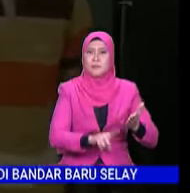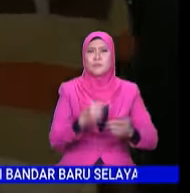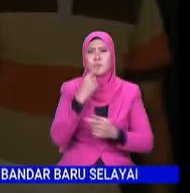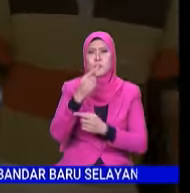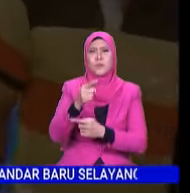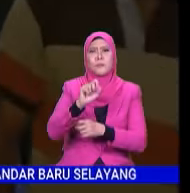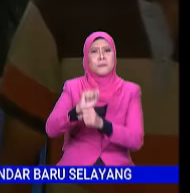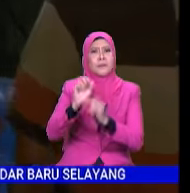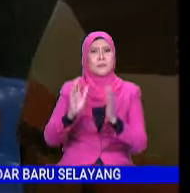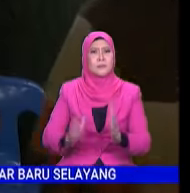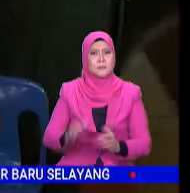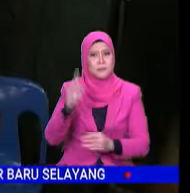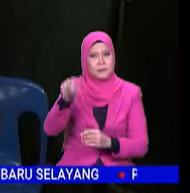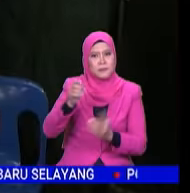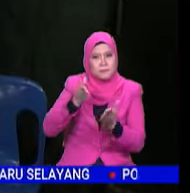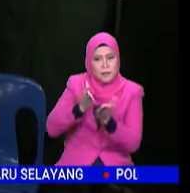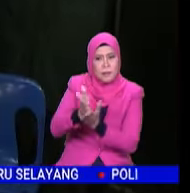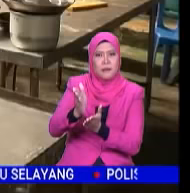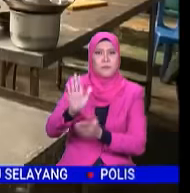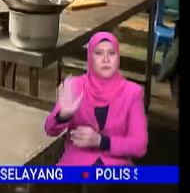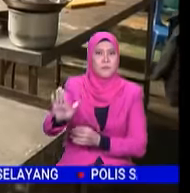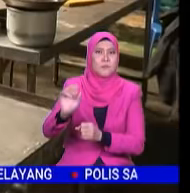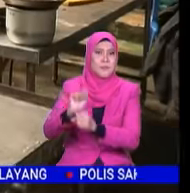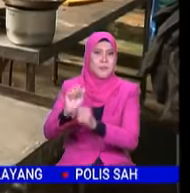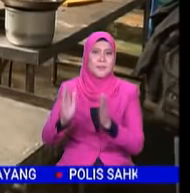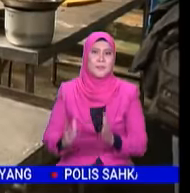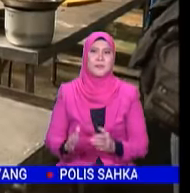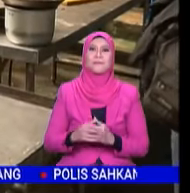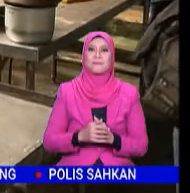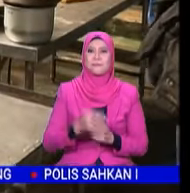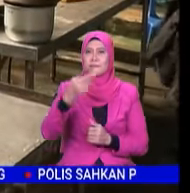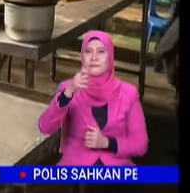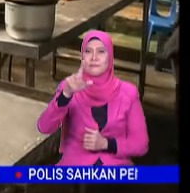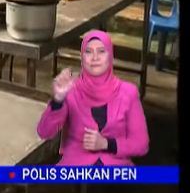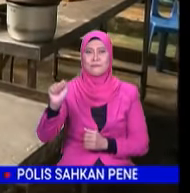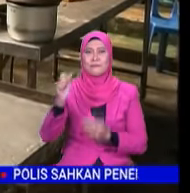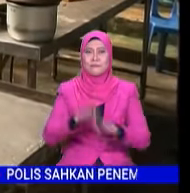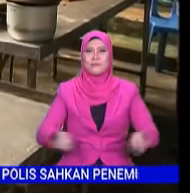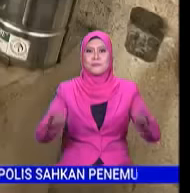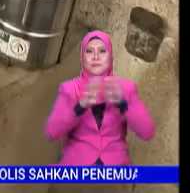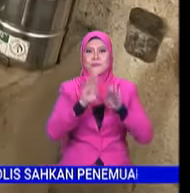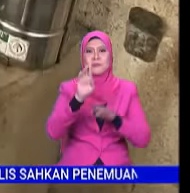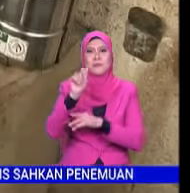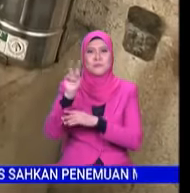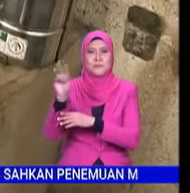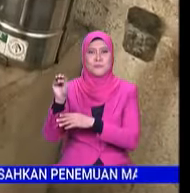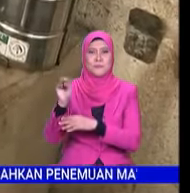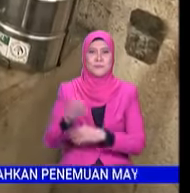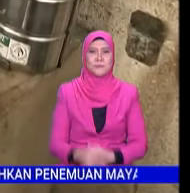pekerja untuk menegakkan hak mereka. Nurhila Razali, Berita RTM.